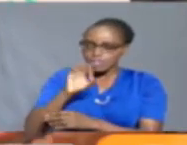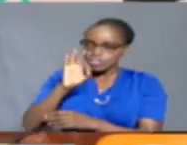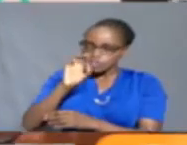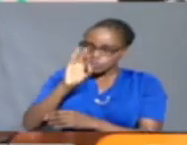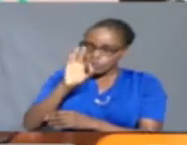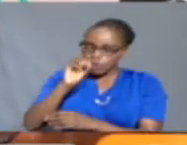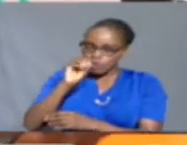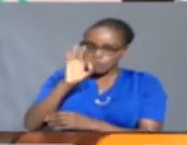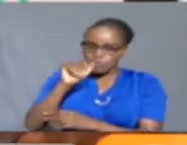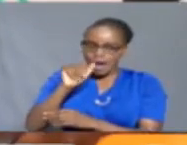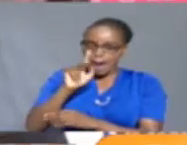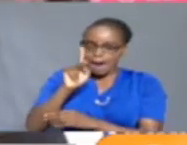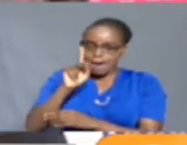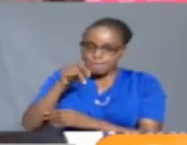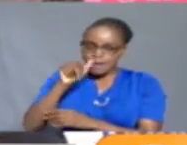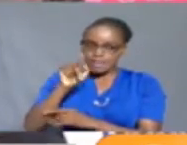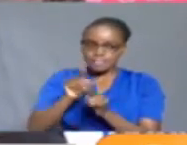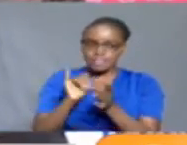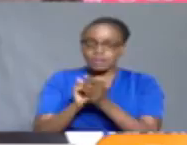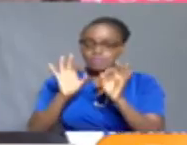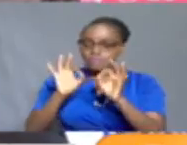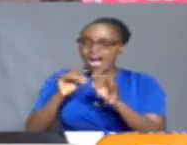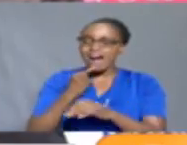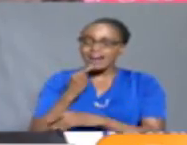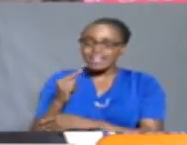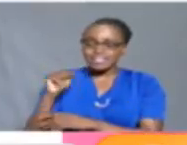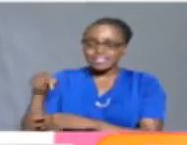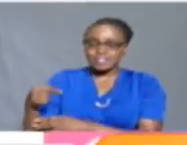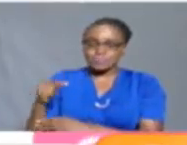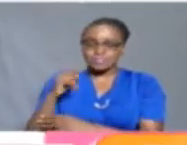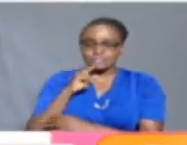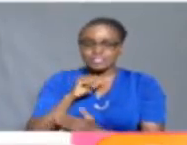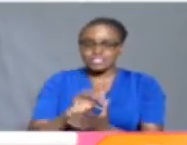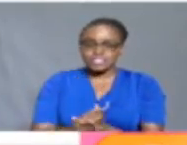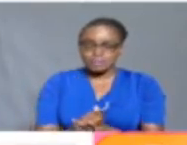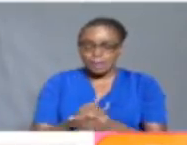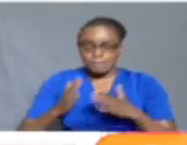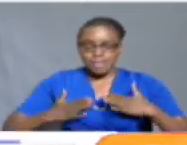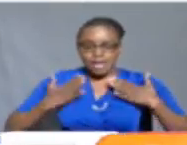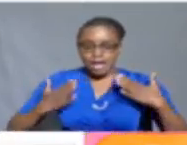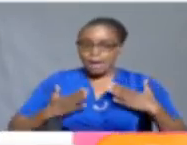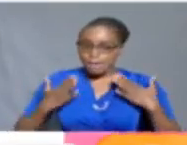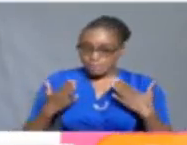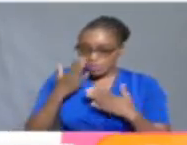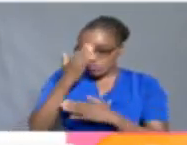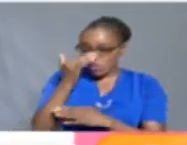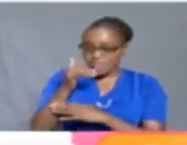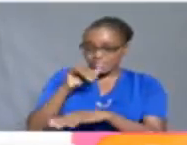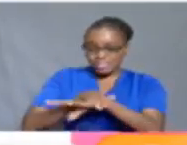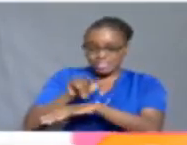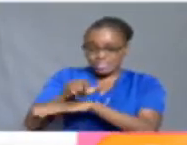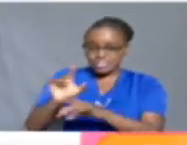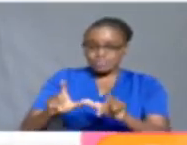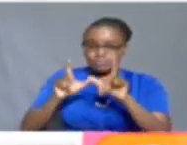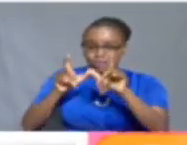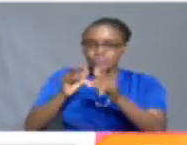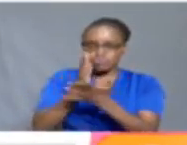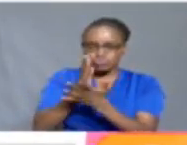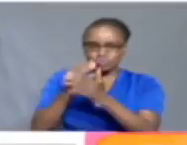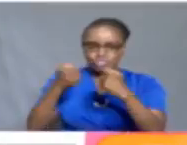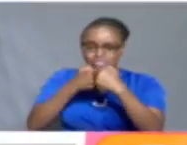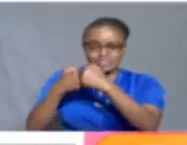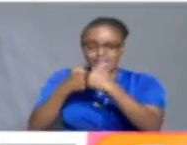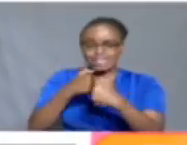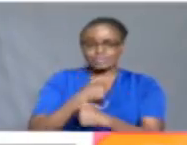John Baraza vile vile imepewa shilingi laki moja. I'm happy for this award. It's a big challenge to